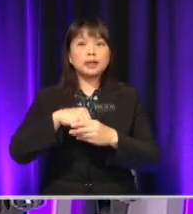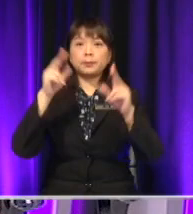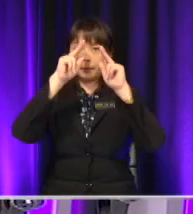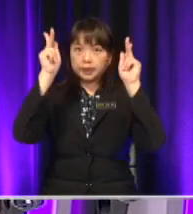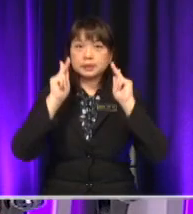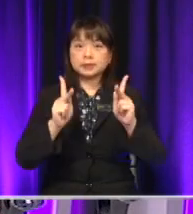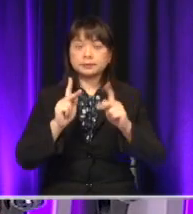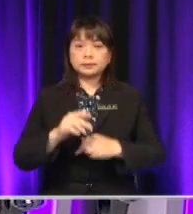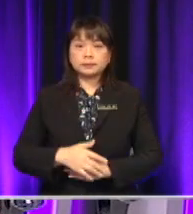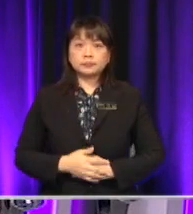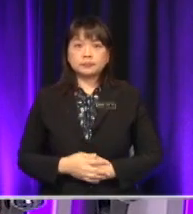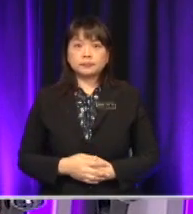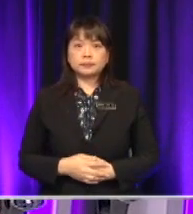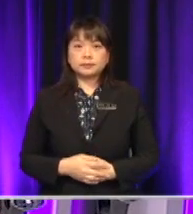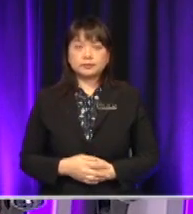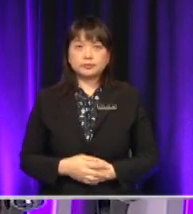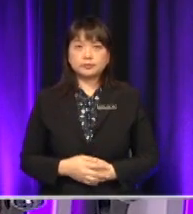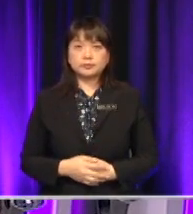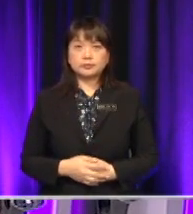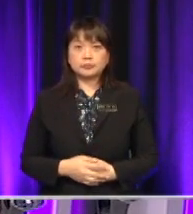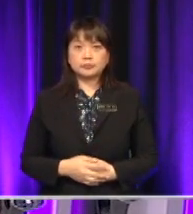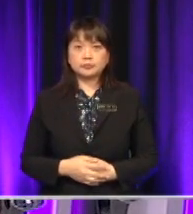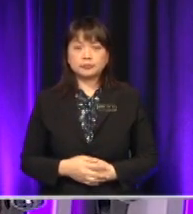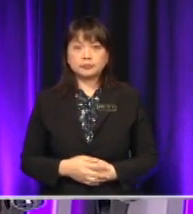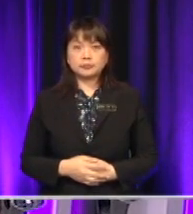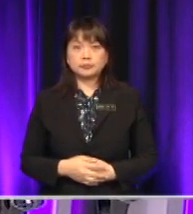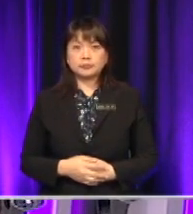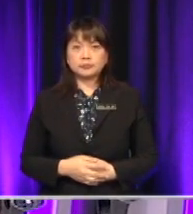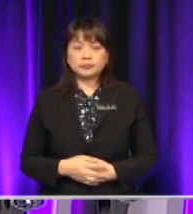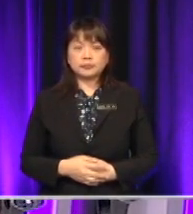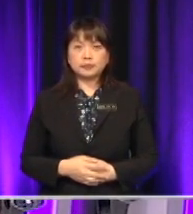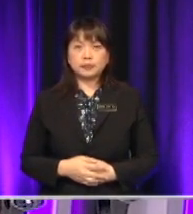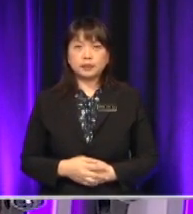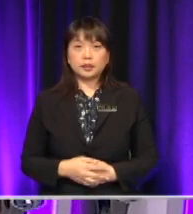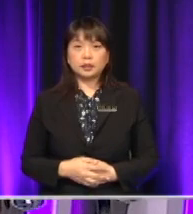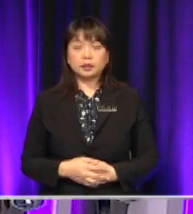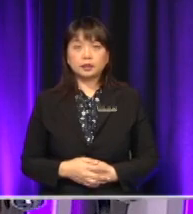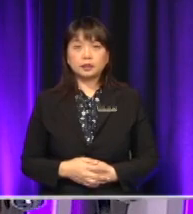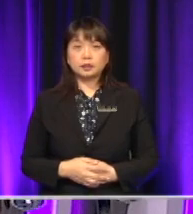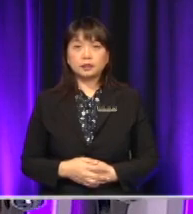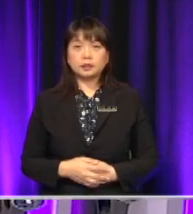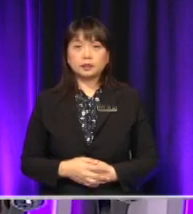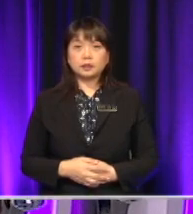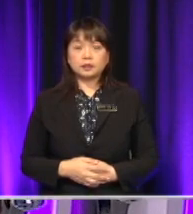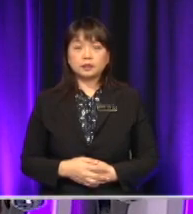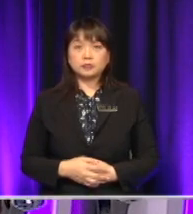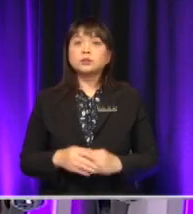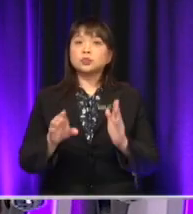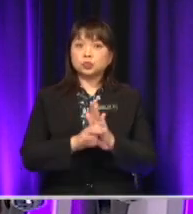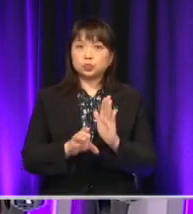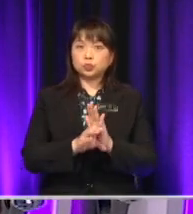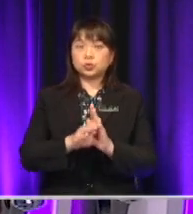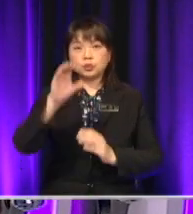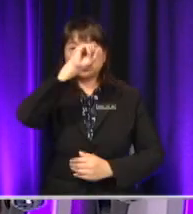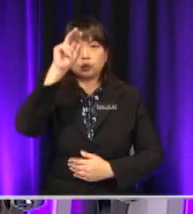juga. Sekarang pentaksiran lah. Dulu-dulu zaman kita peperiksaan. Sekarang pentaksiran lah. Okey, dimasuk pentaksiran kita tengok contohnya lah soalan